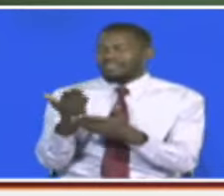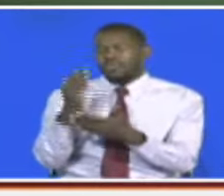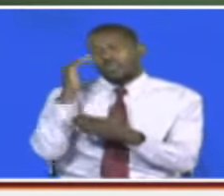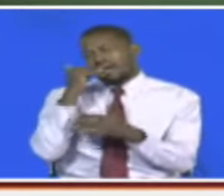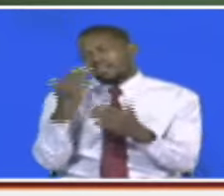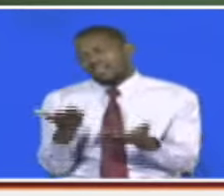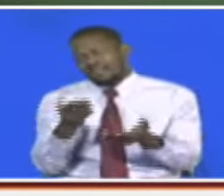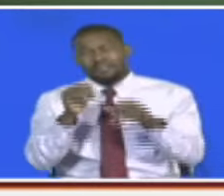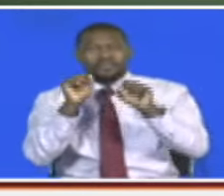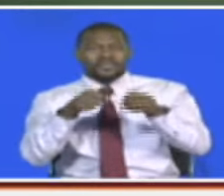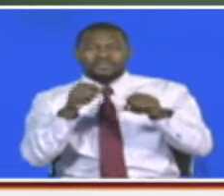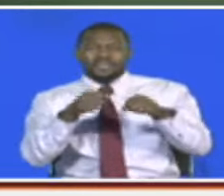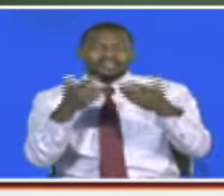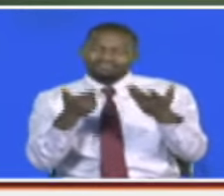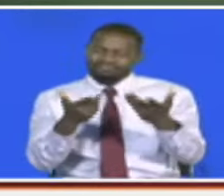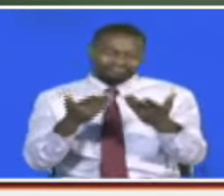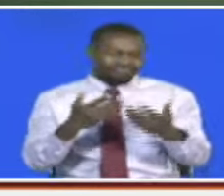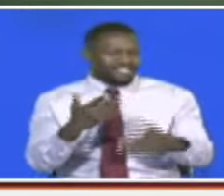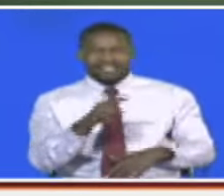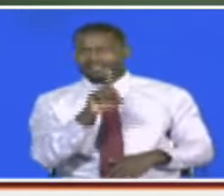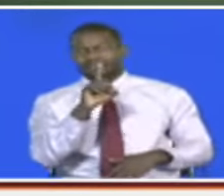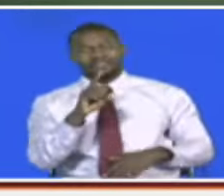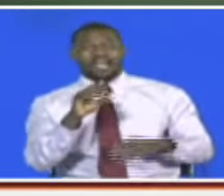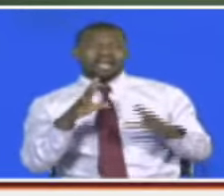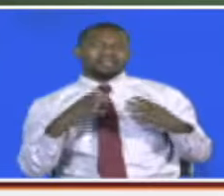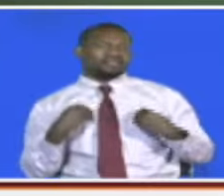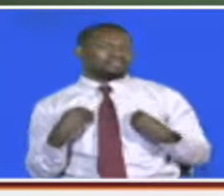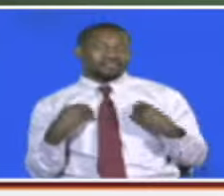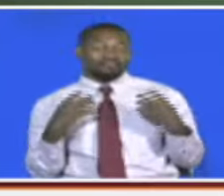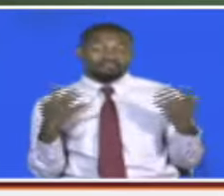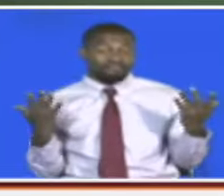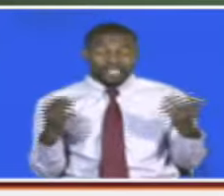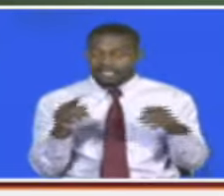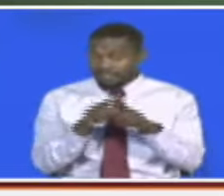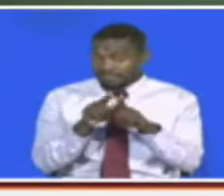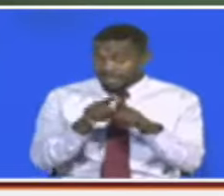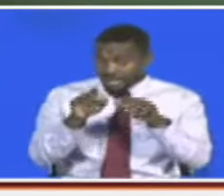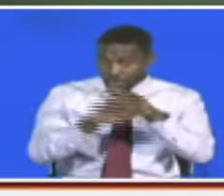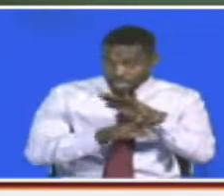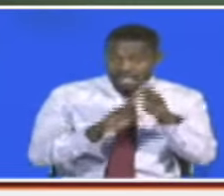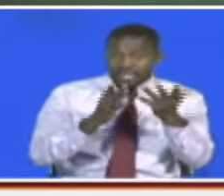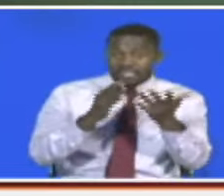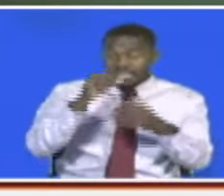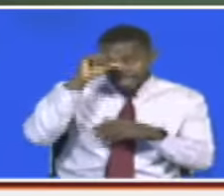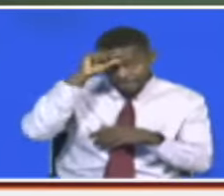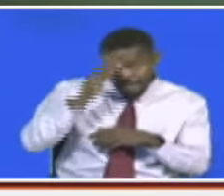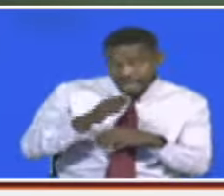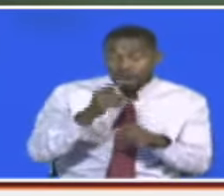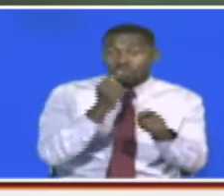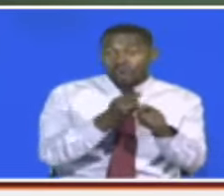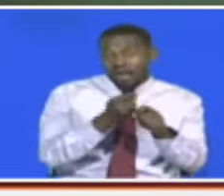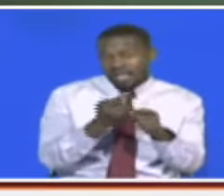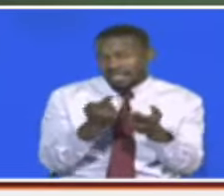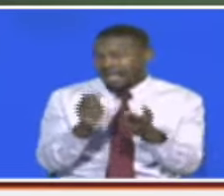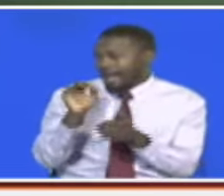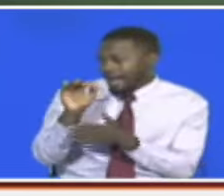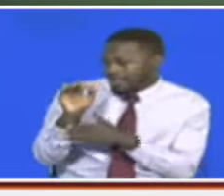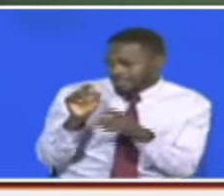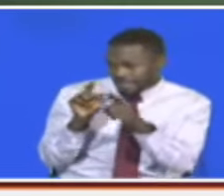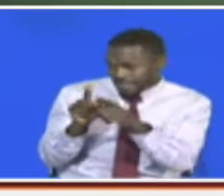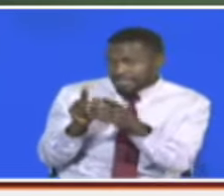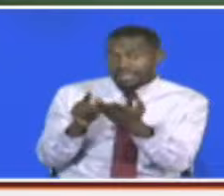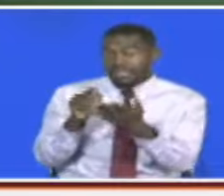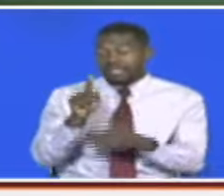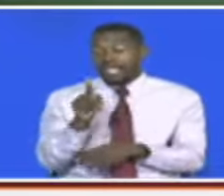la kitaifa kupitisha mswada wa kumwondoa Gachagua afisini. Aidha, Savula ametaka waziri wa usalama wa ndani Kithure Kindiki